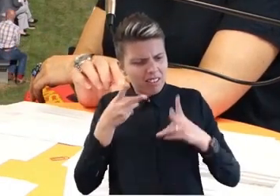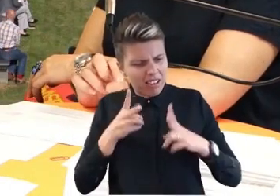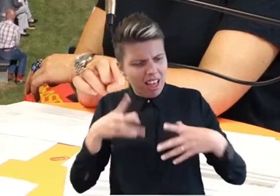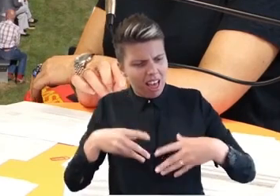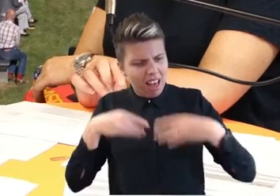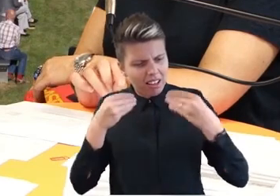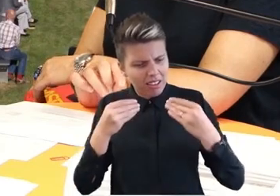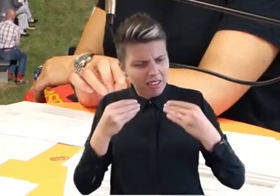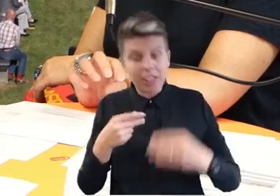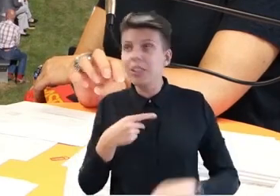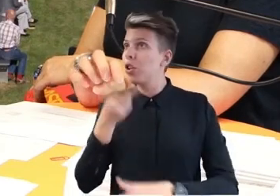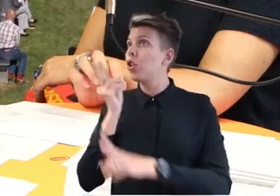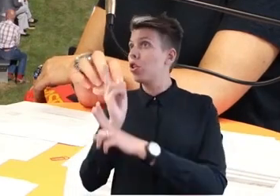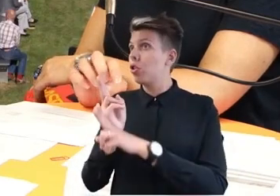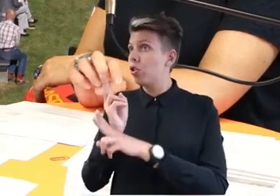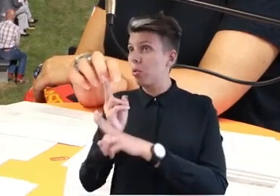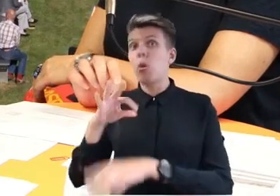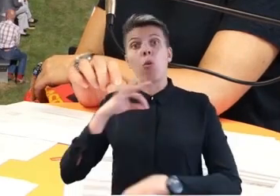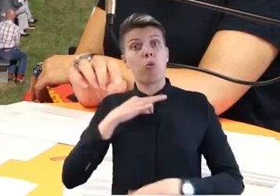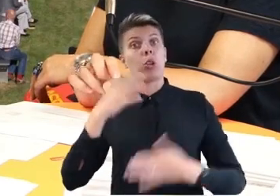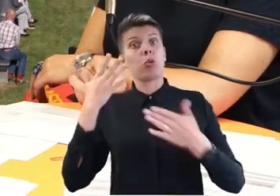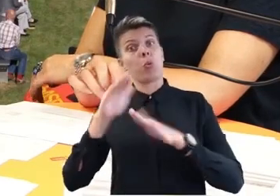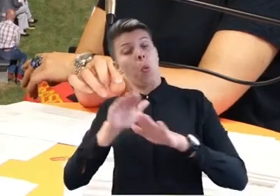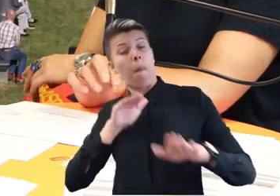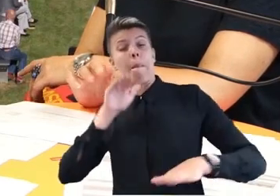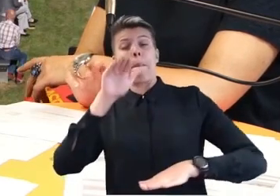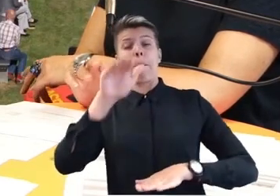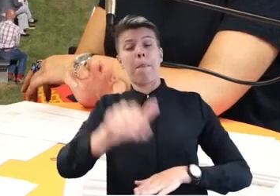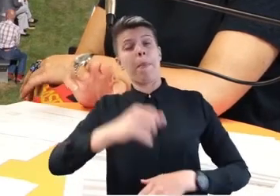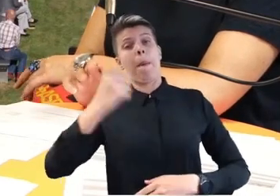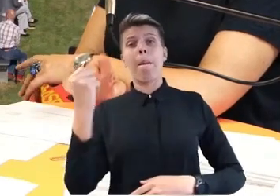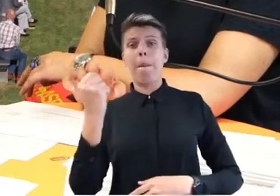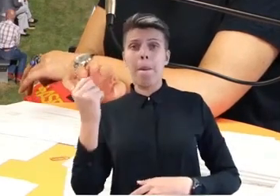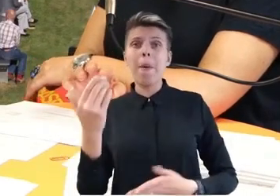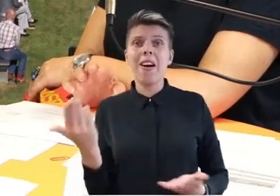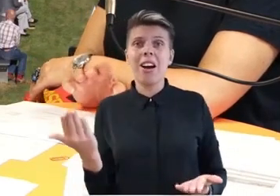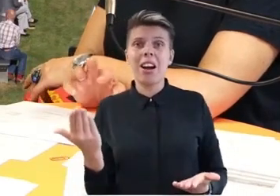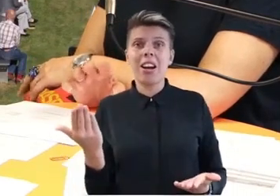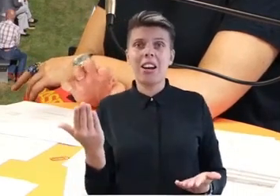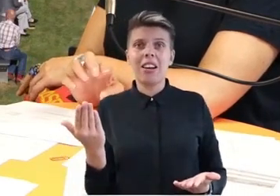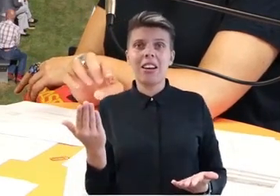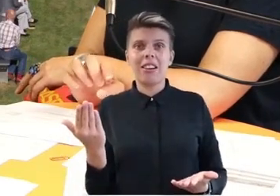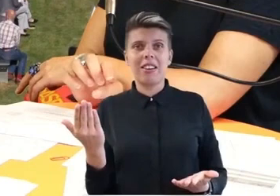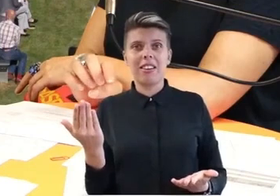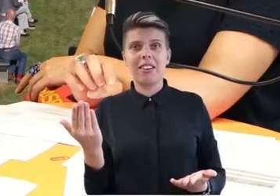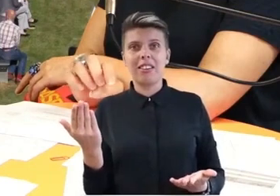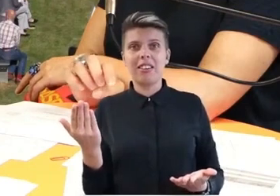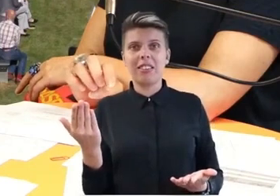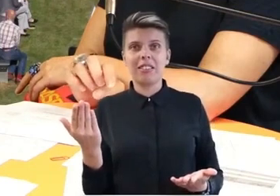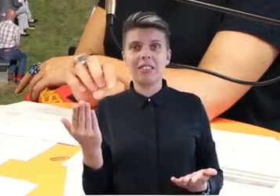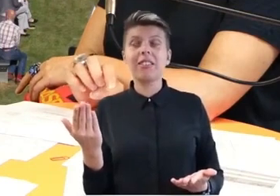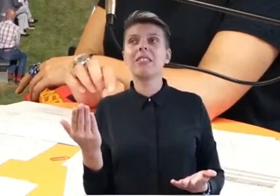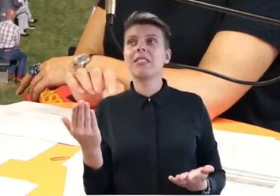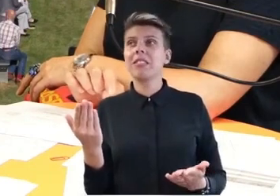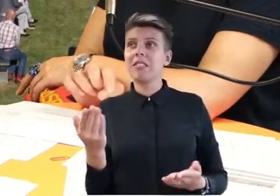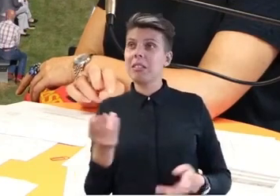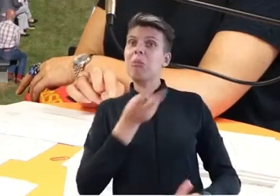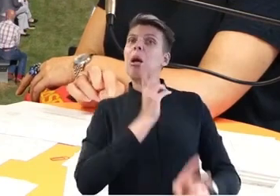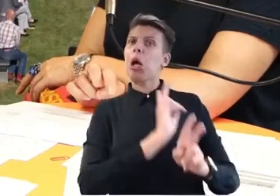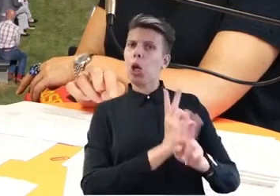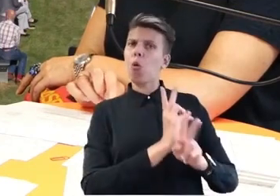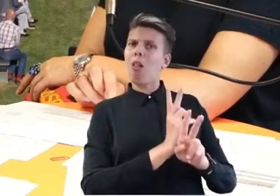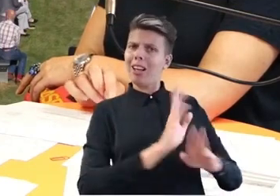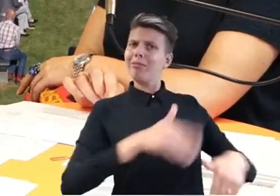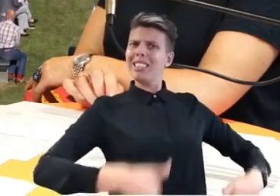das war für uns ein großer schritt von der ich sag mal regulären vom regulären dienstbetrieb 8